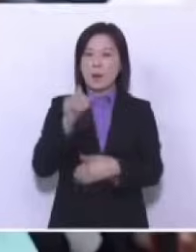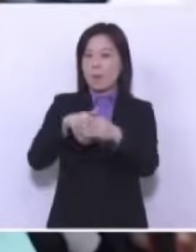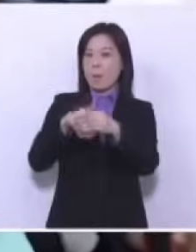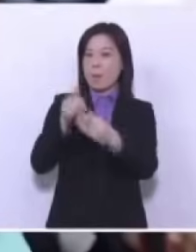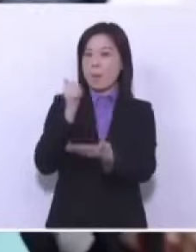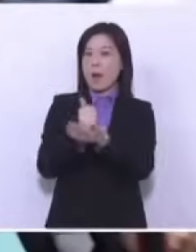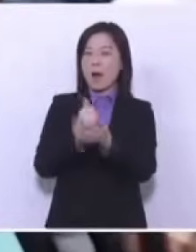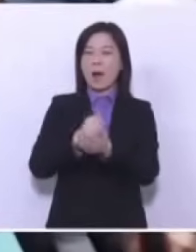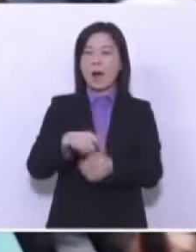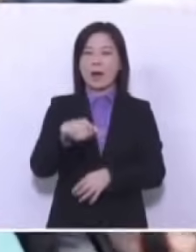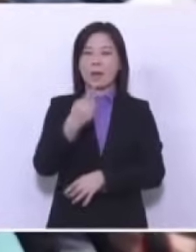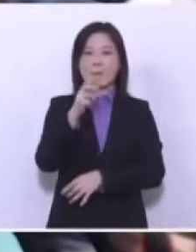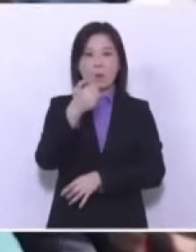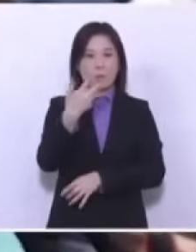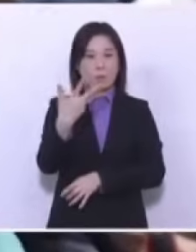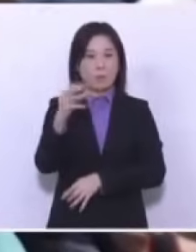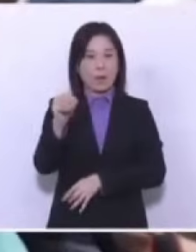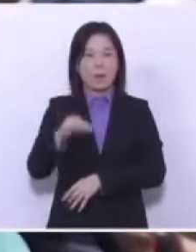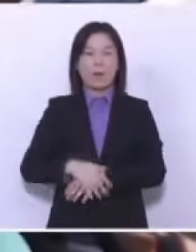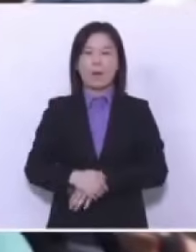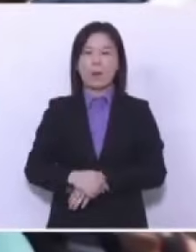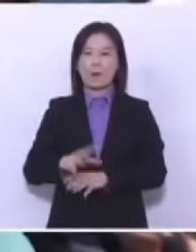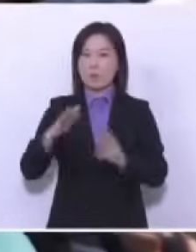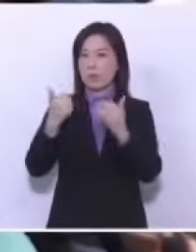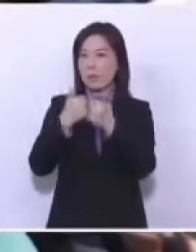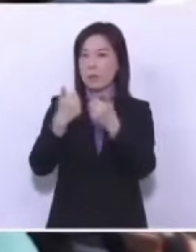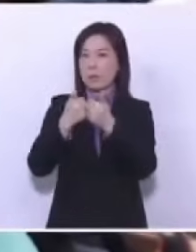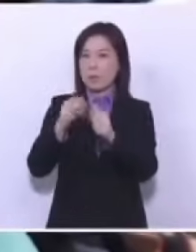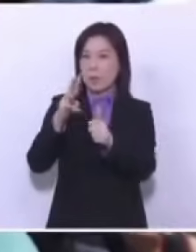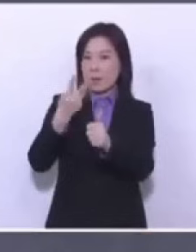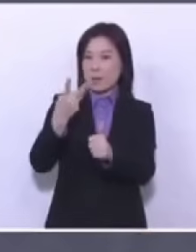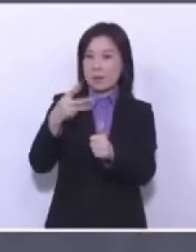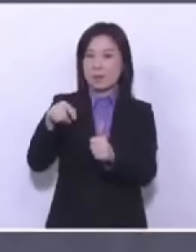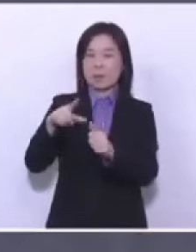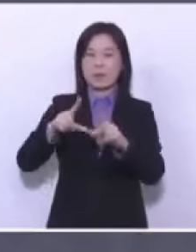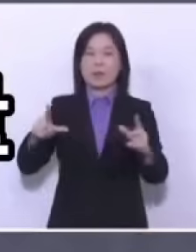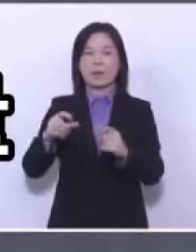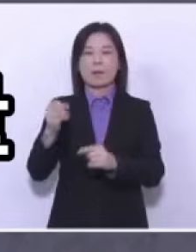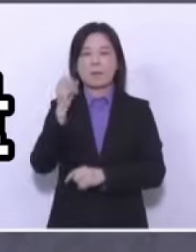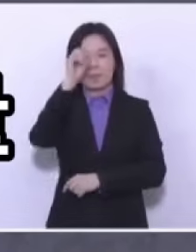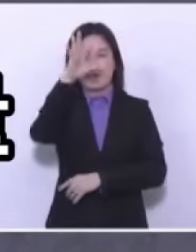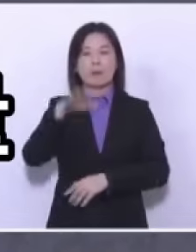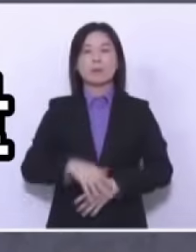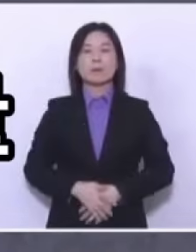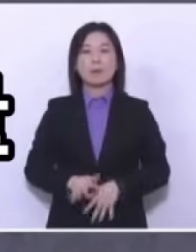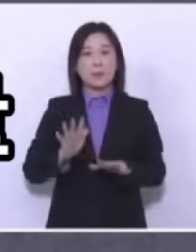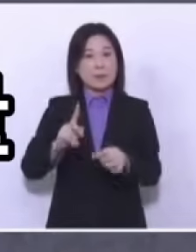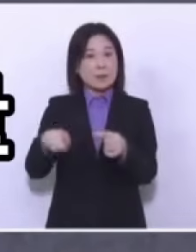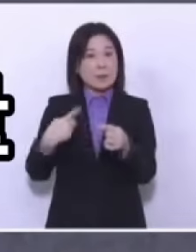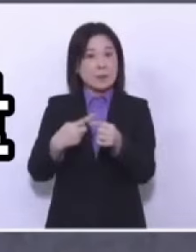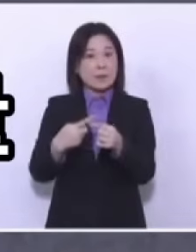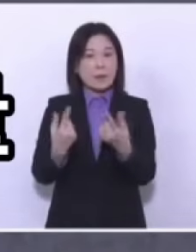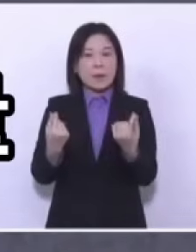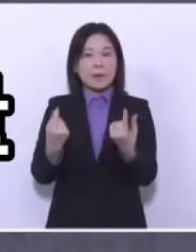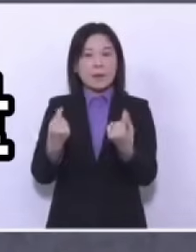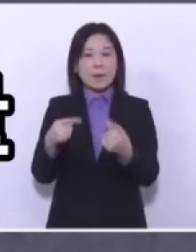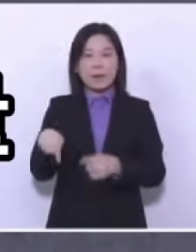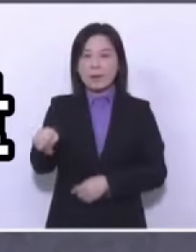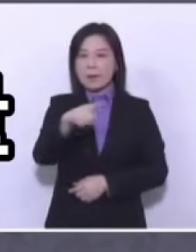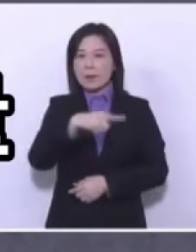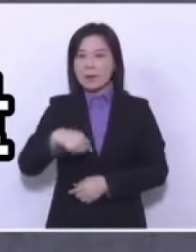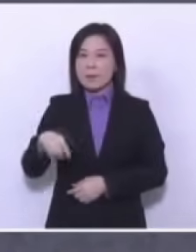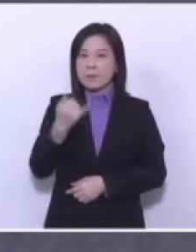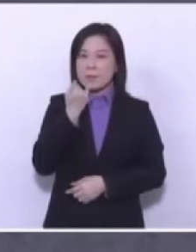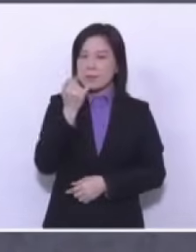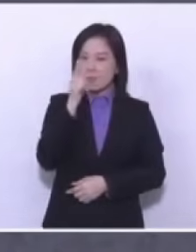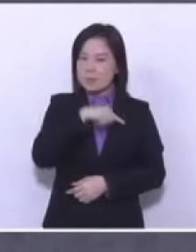票，成为国会的第三大党。今年也是我们能不能率领在野力